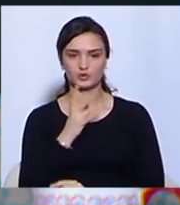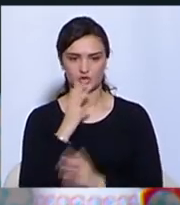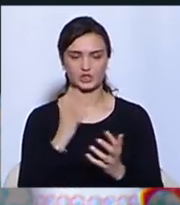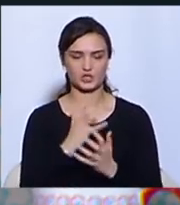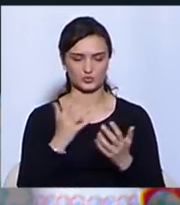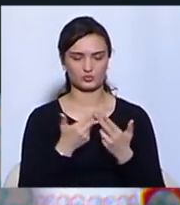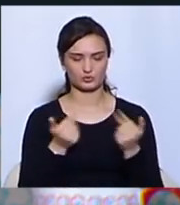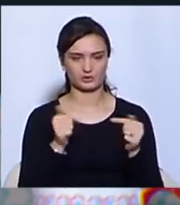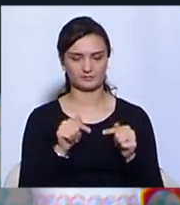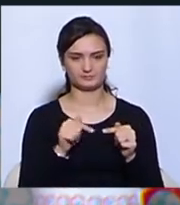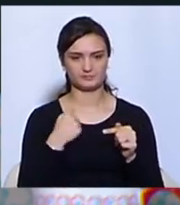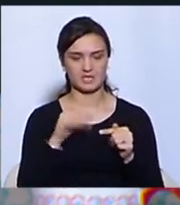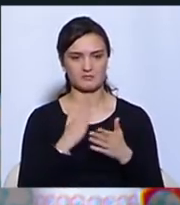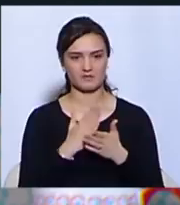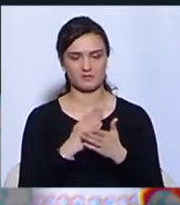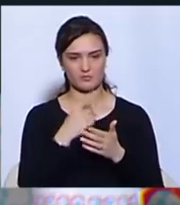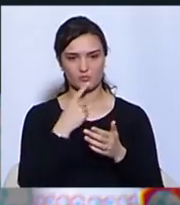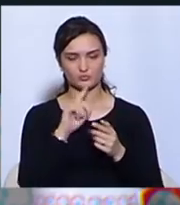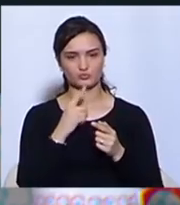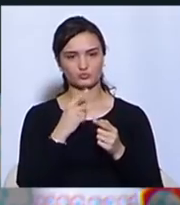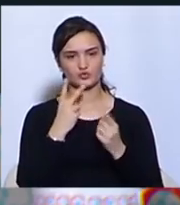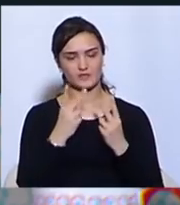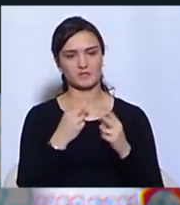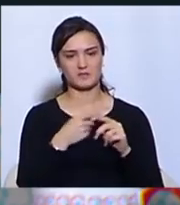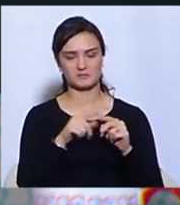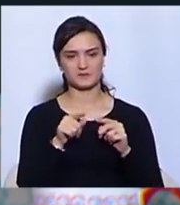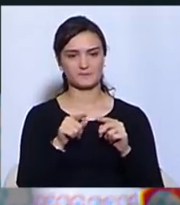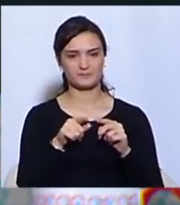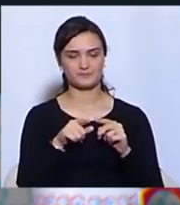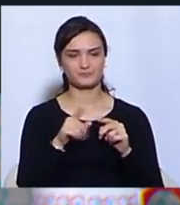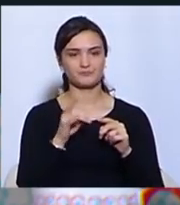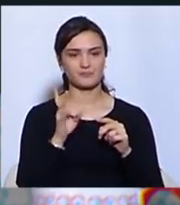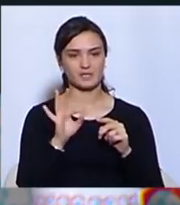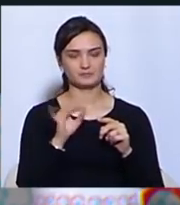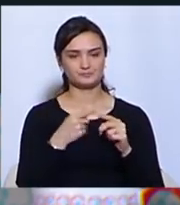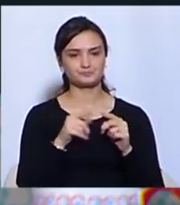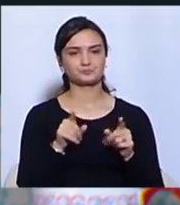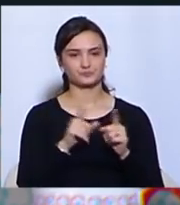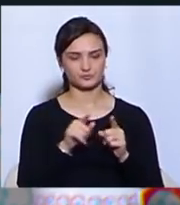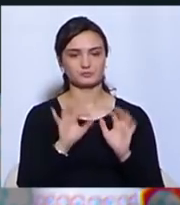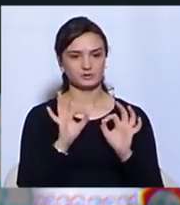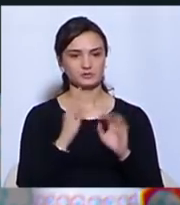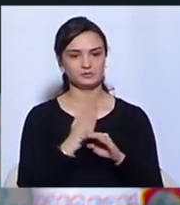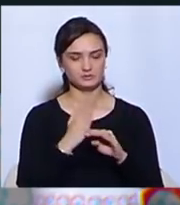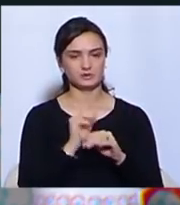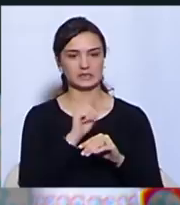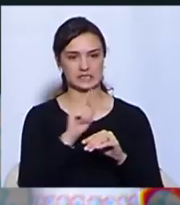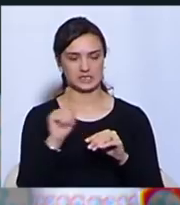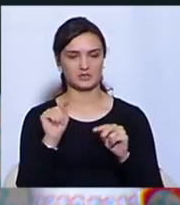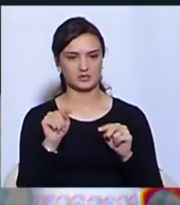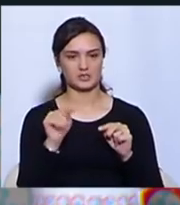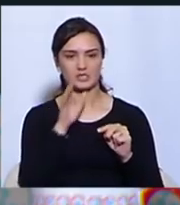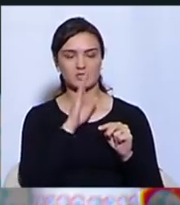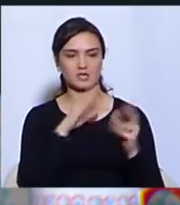შეინარჩუნონ. მაქსიმალურად შეინარჩუნონ. მე არა მაქ ხედველობაში თუ ჩვენება აქვს, ვთქვა იმის ამოღება. მაგრამ ამაში მართალი ბრძანდებით. რაღაცა